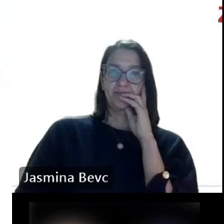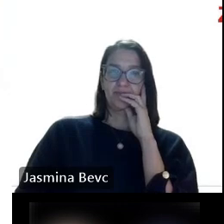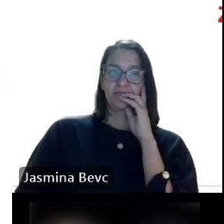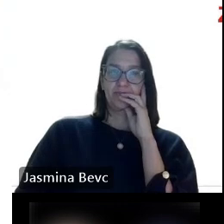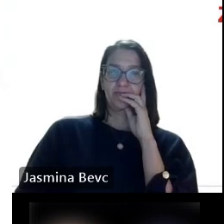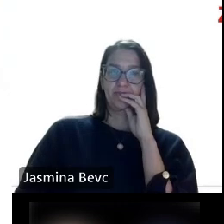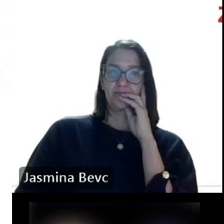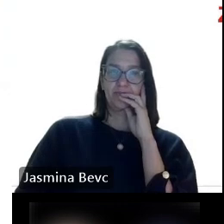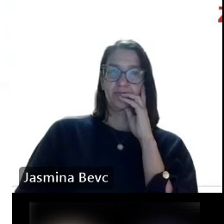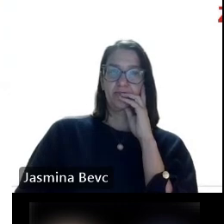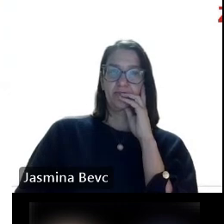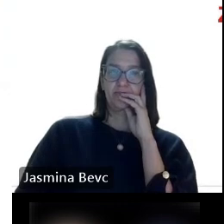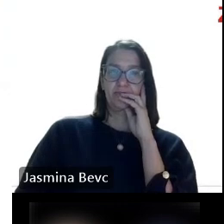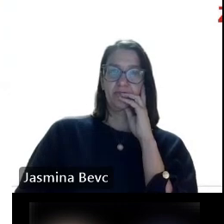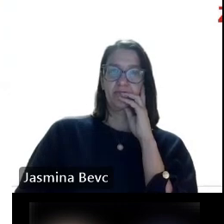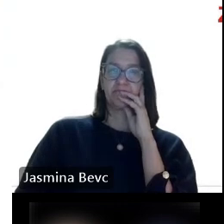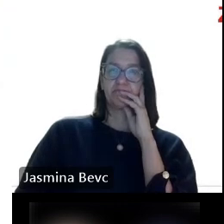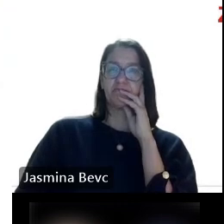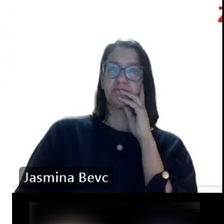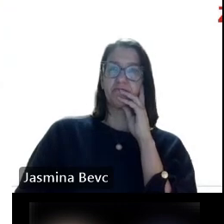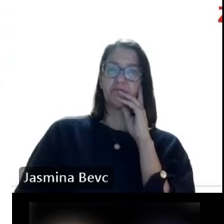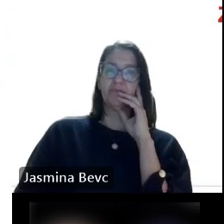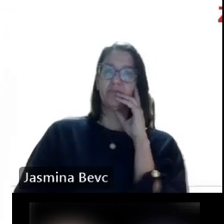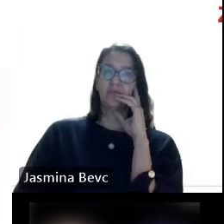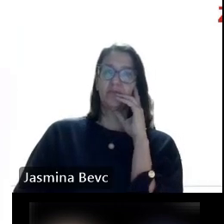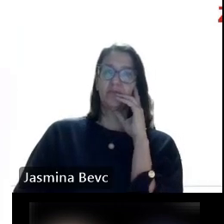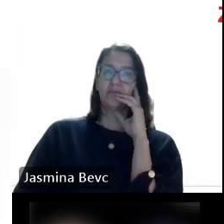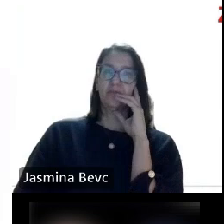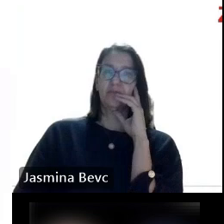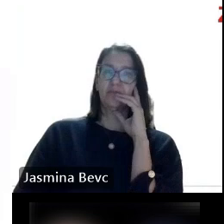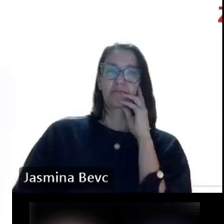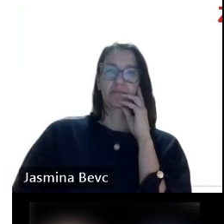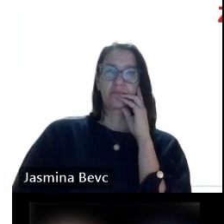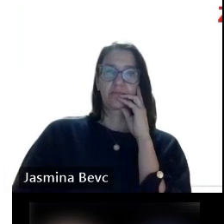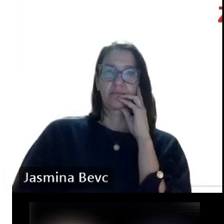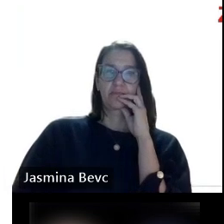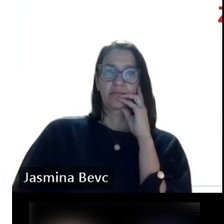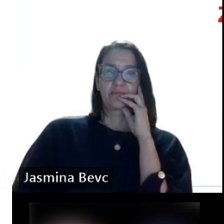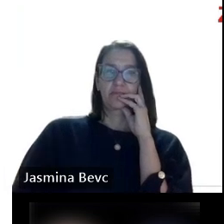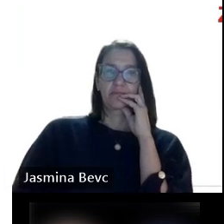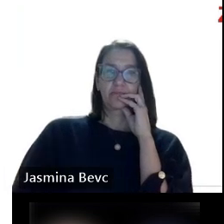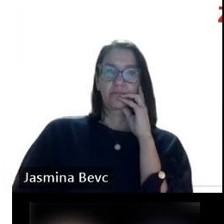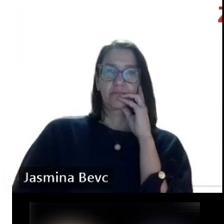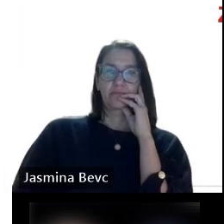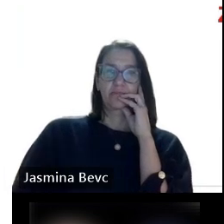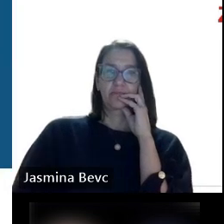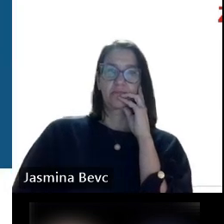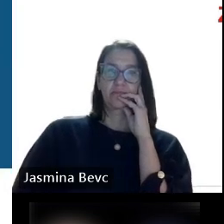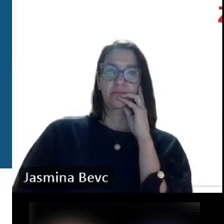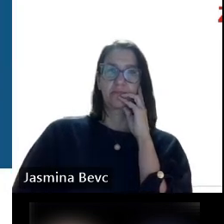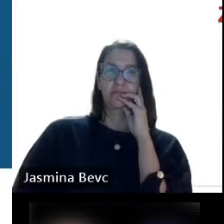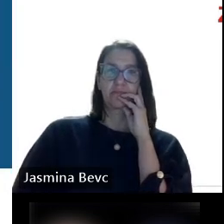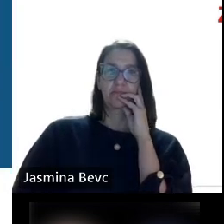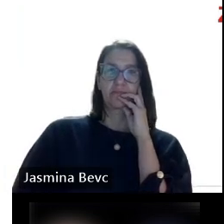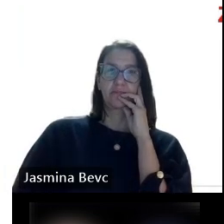od toplotne črpalke. Kadar pa imate opravka z subvencijo,